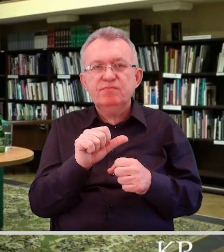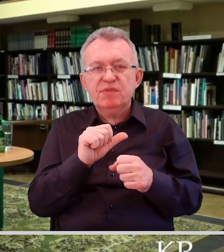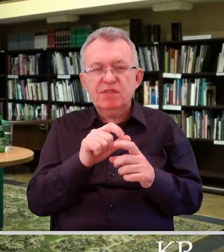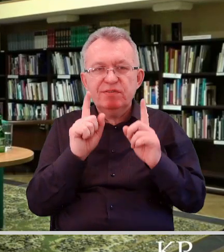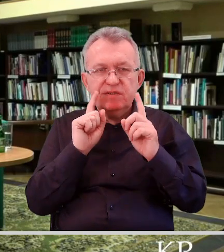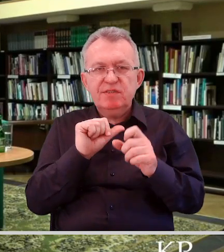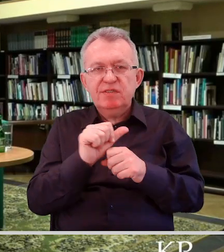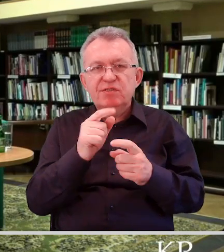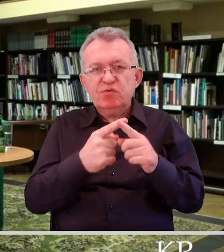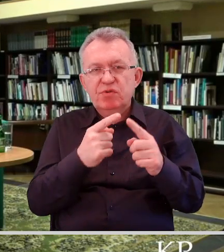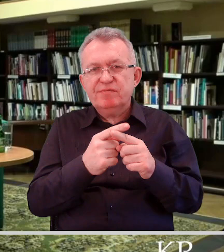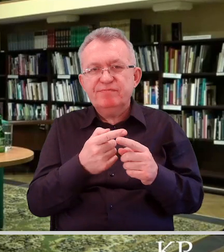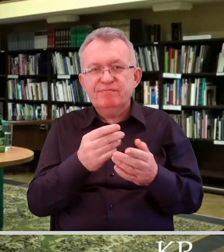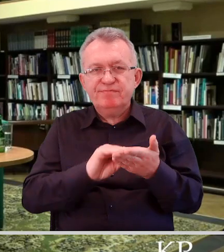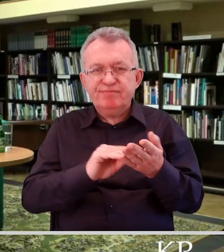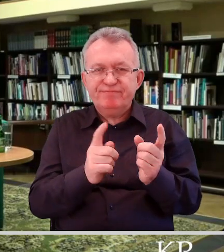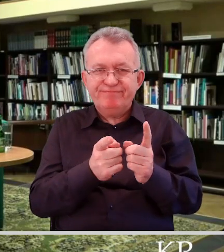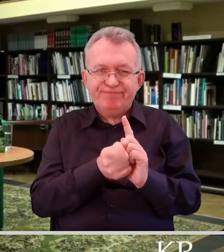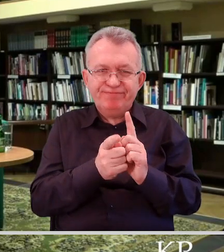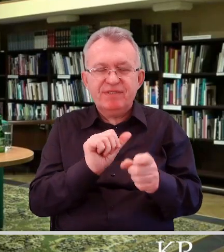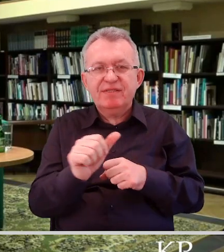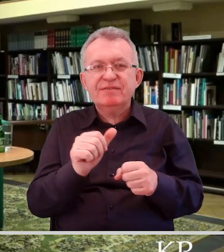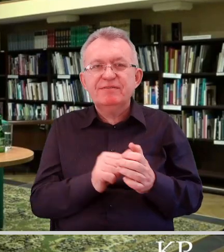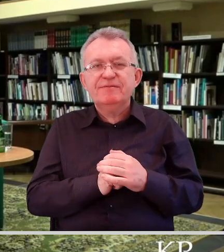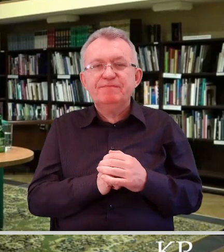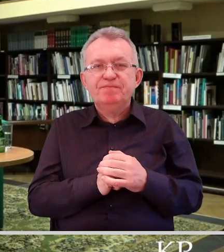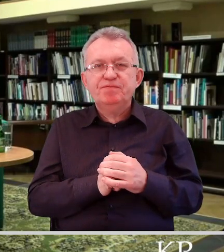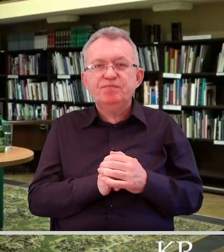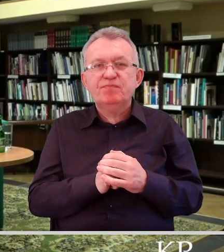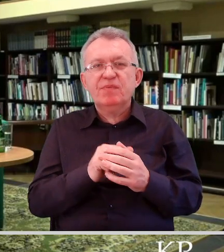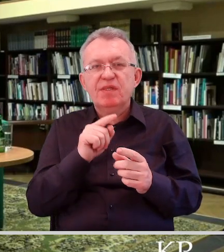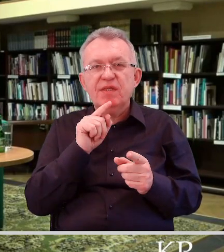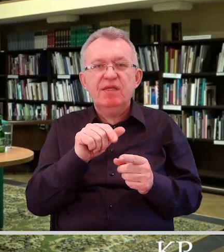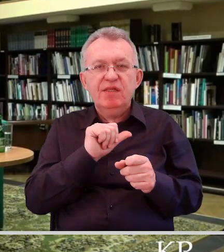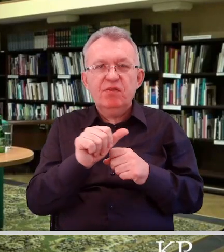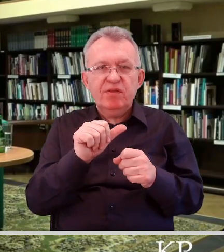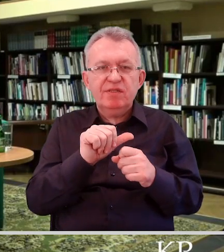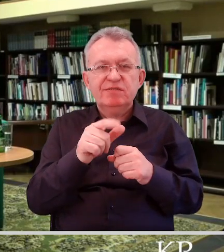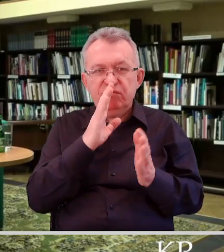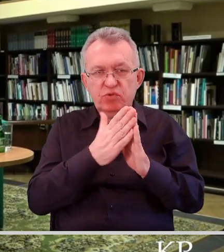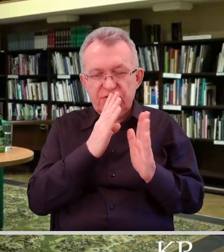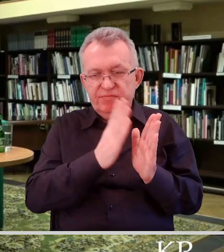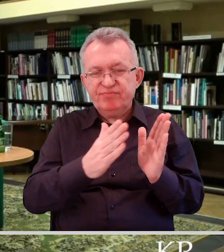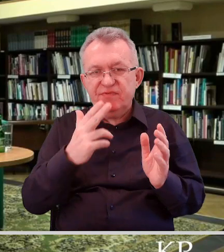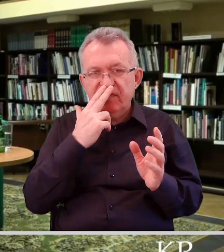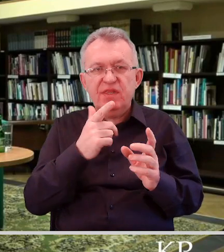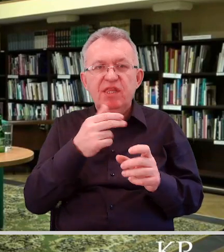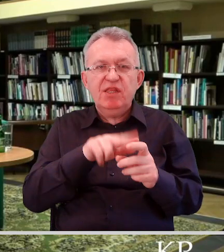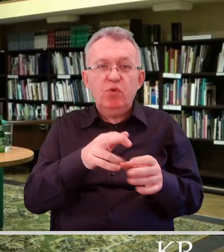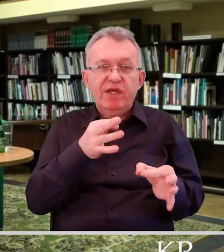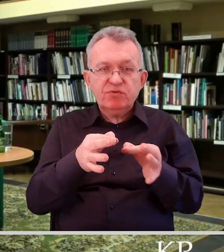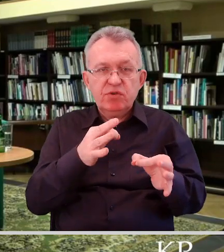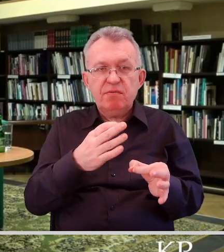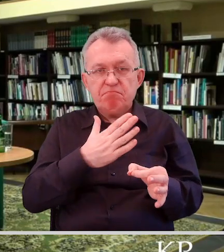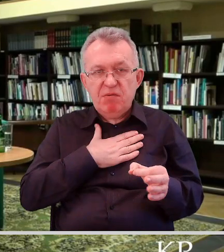fikcją literacką trochę na jej temat. I mam wrażenie, że to się tak w tej książce układa, że niektóre z tych historii